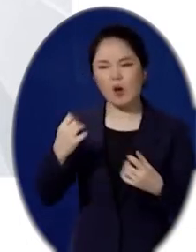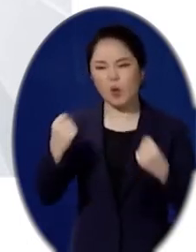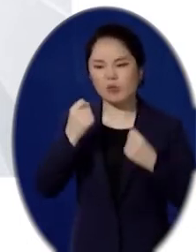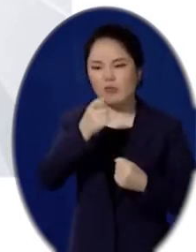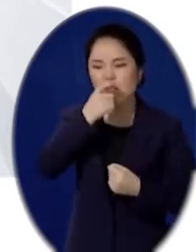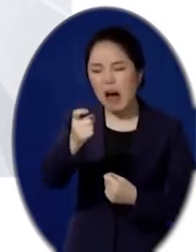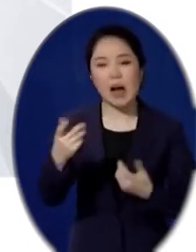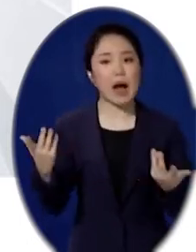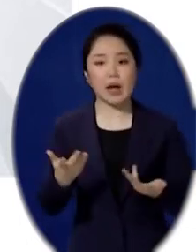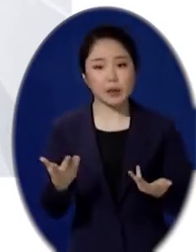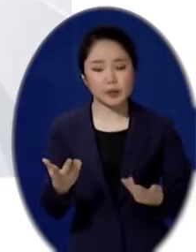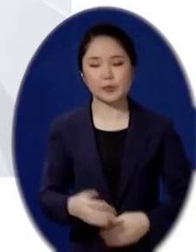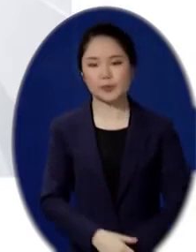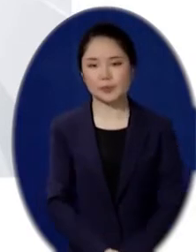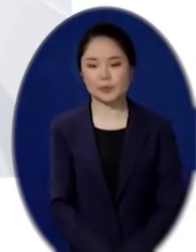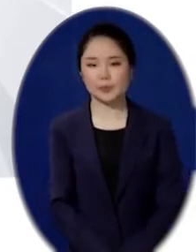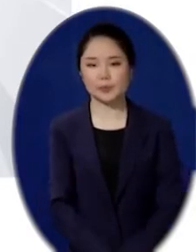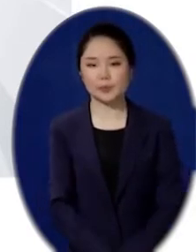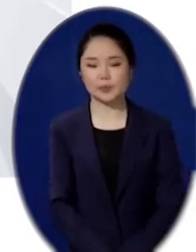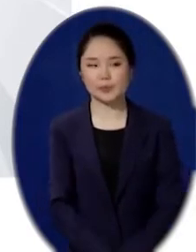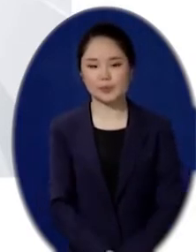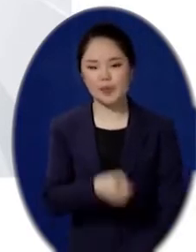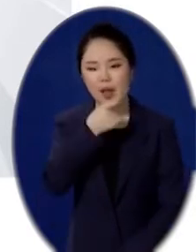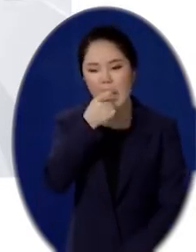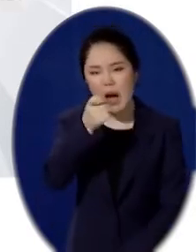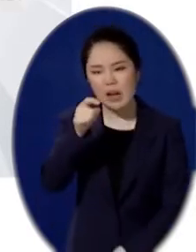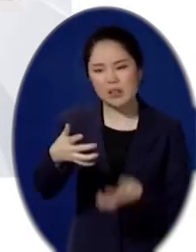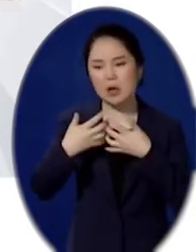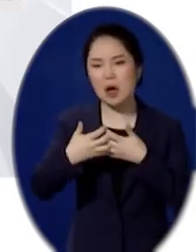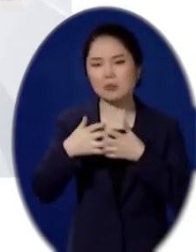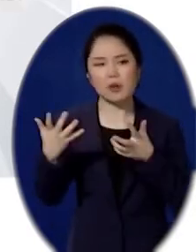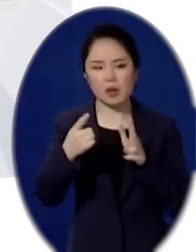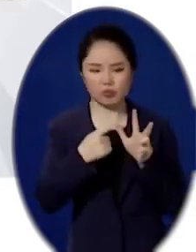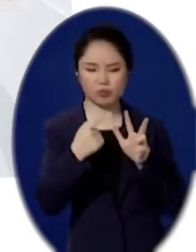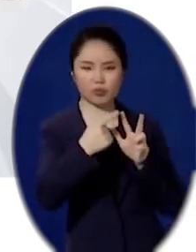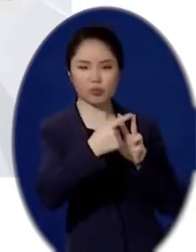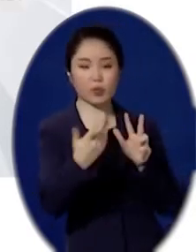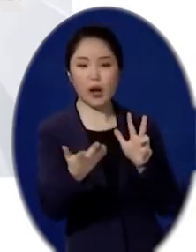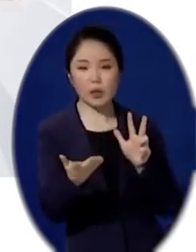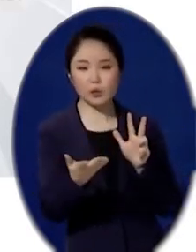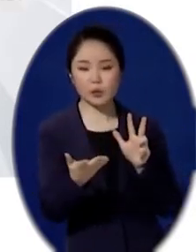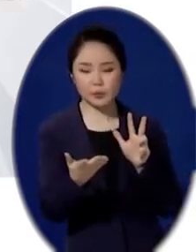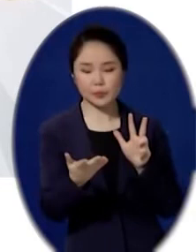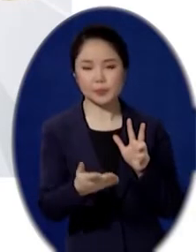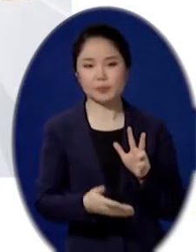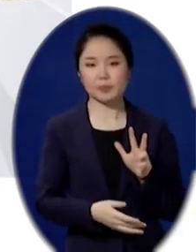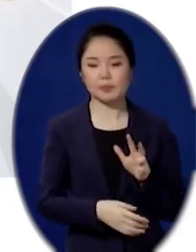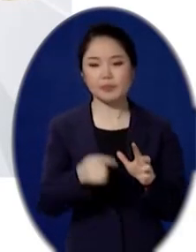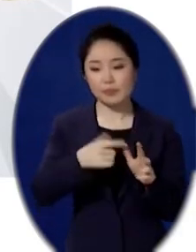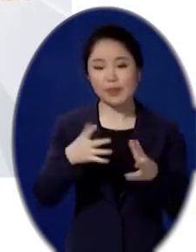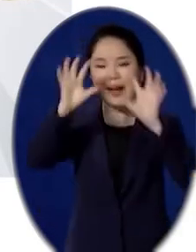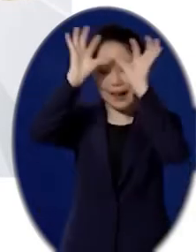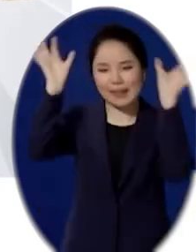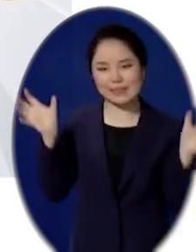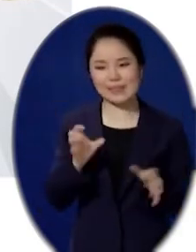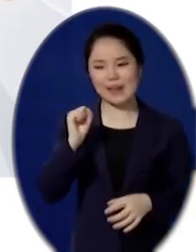болоо? Бодорой хүүхдүүдээ. Архирдаг амтан. За, мэдээж арслан байх шүү дээ